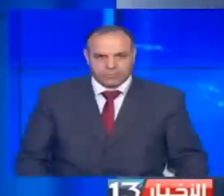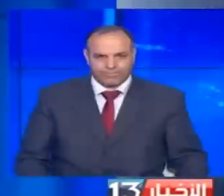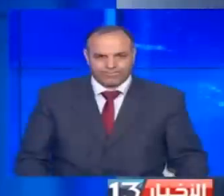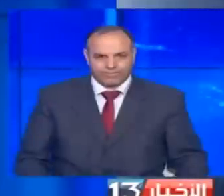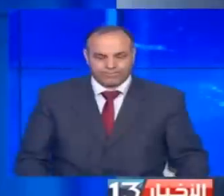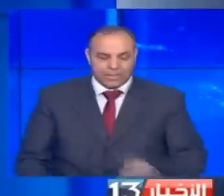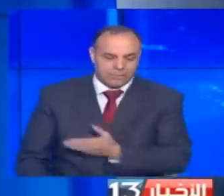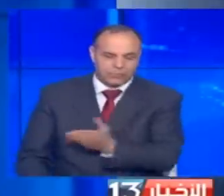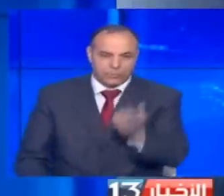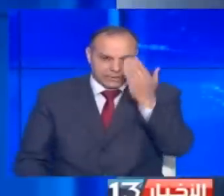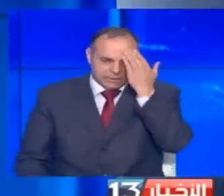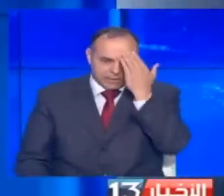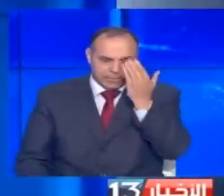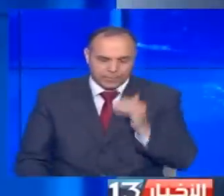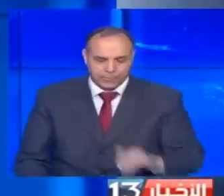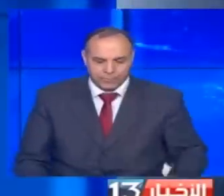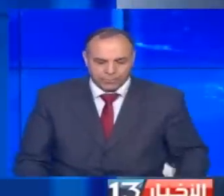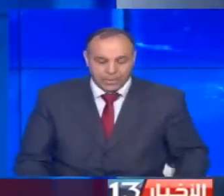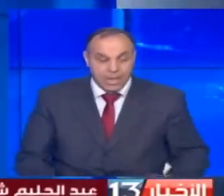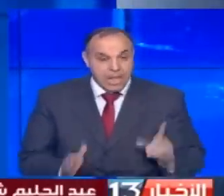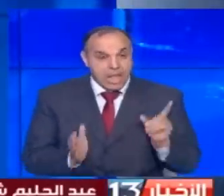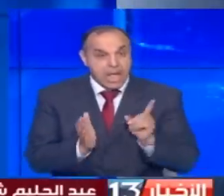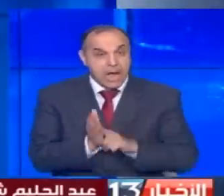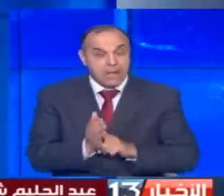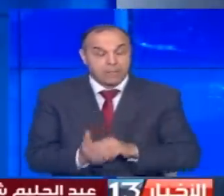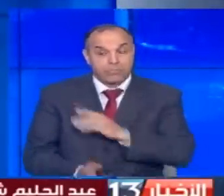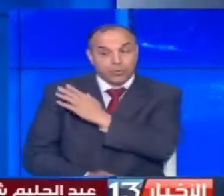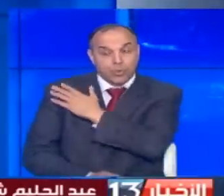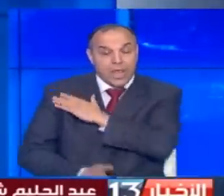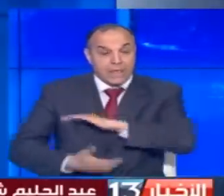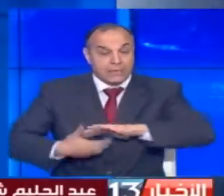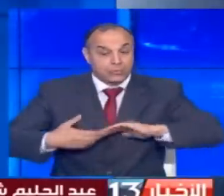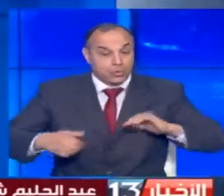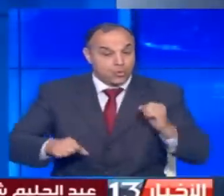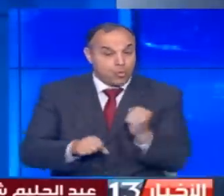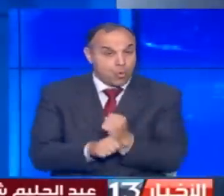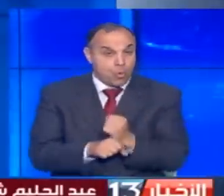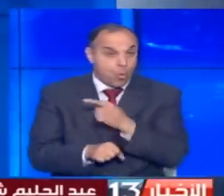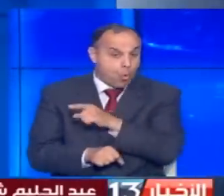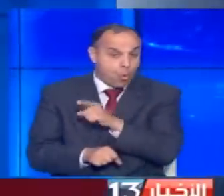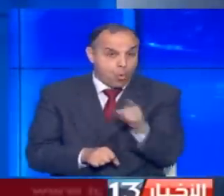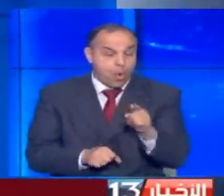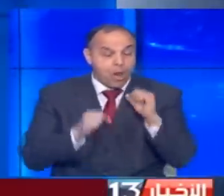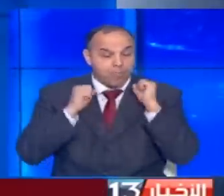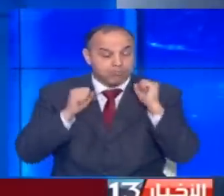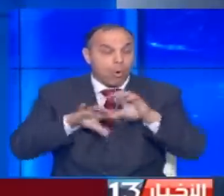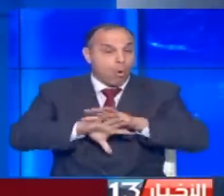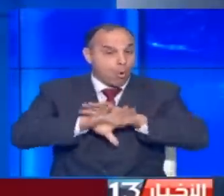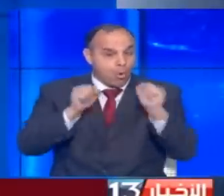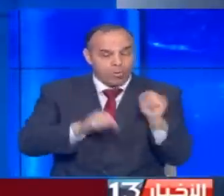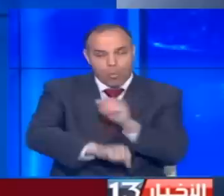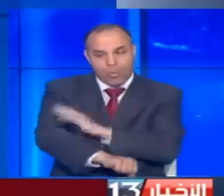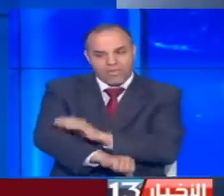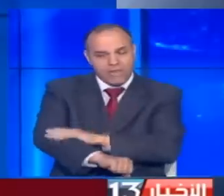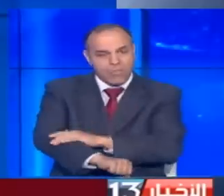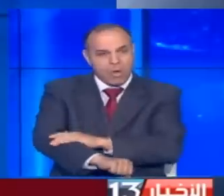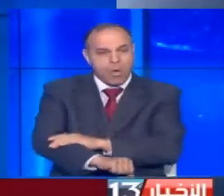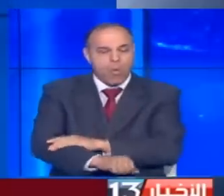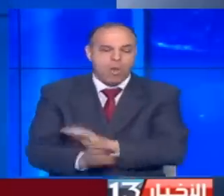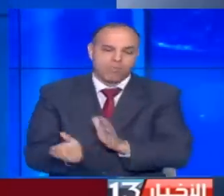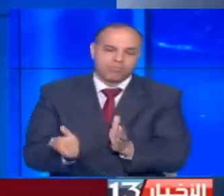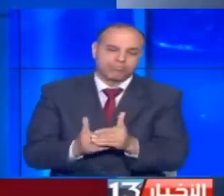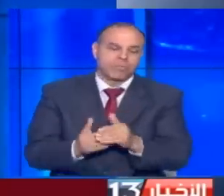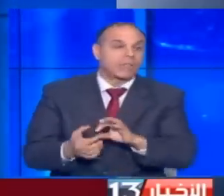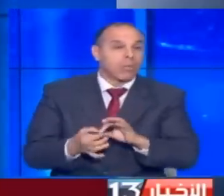مرحبا بكم اكدت قيادات الاتحاد العام التونسي للشغل ان الاضراب العام في الوظيفه العموميه والقطاع